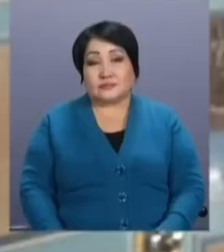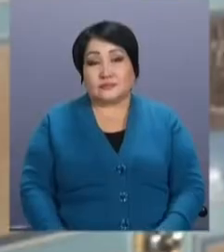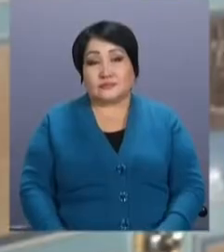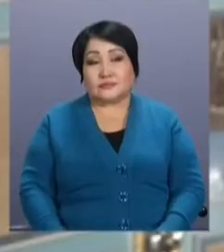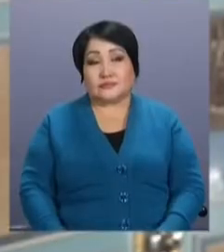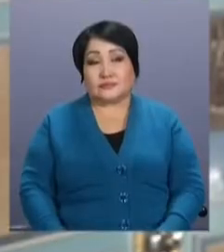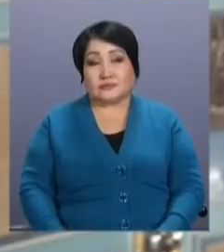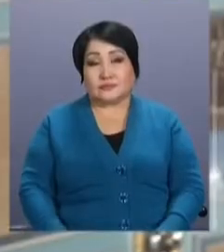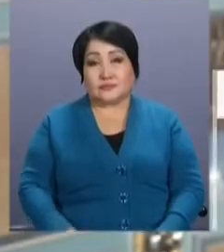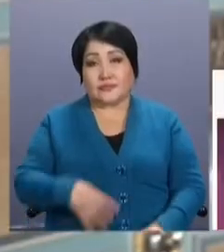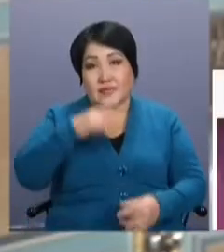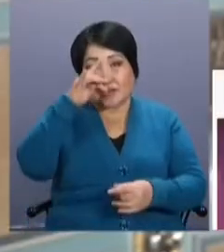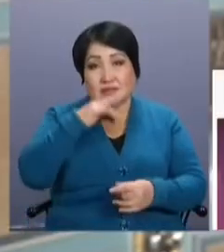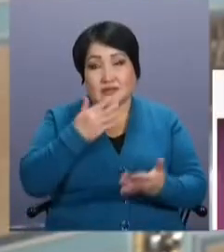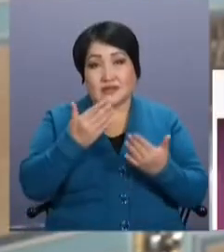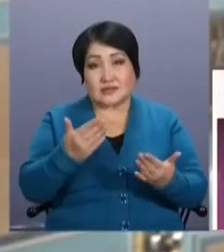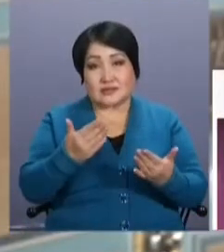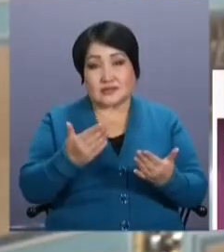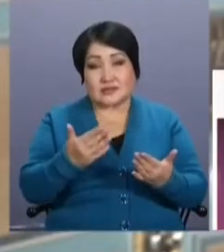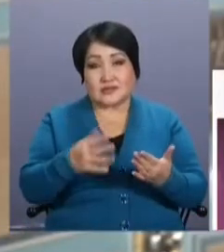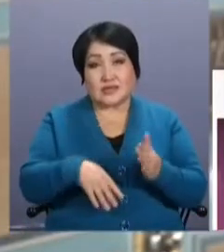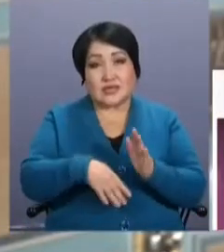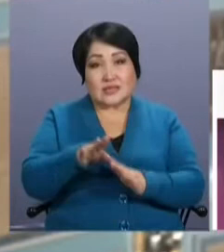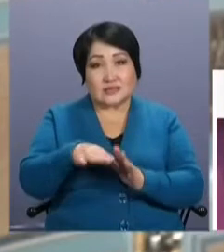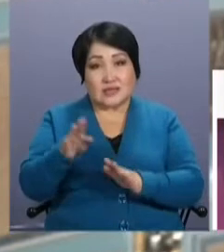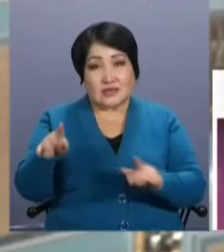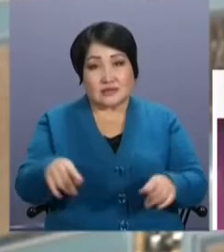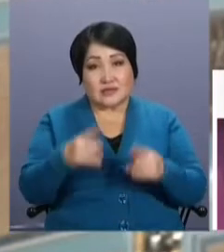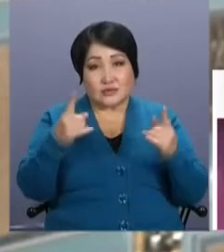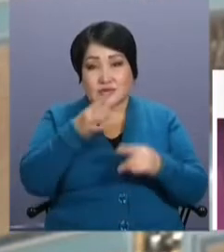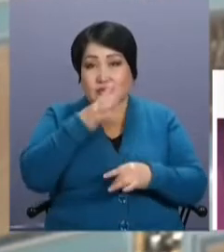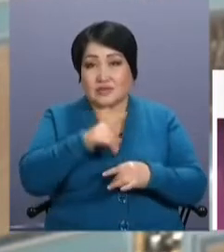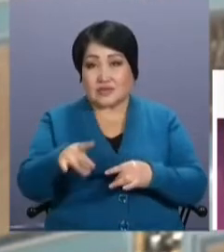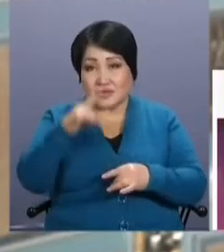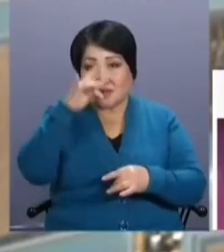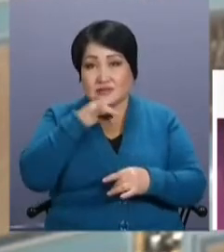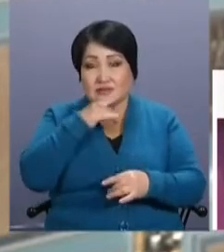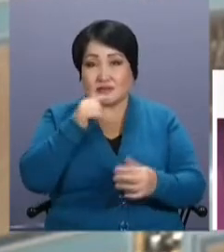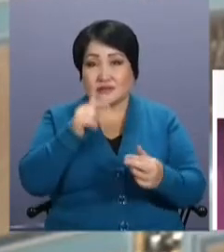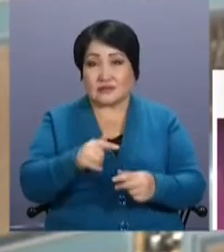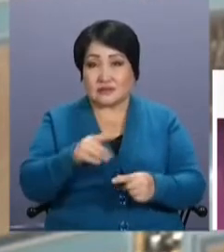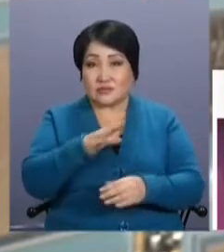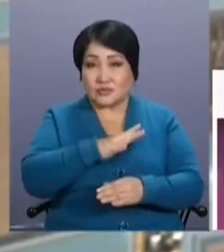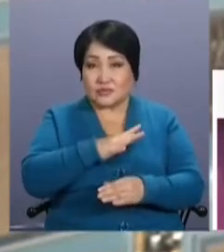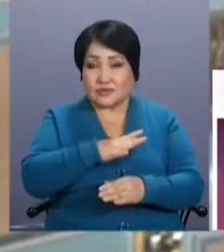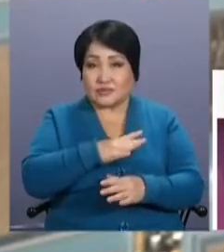Қазір жаһандану заманында қазақ қарсы тұрар оған кішкентай халықпыз, мәселен